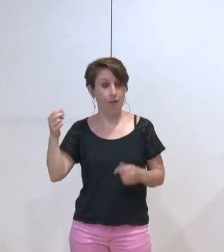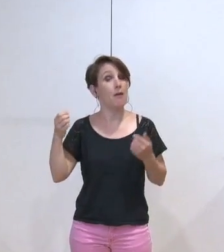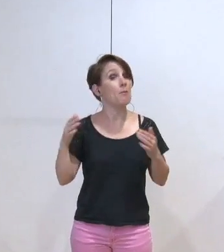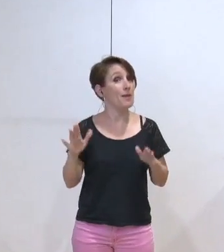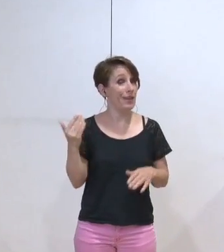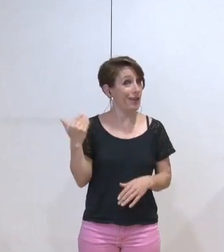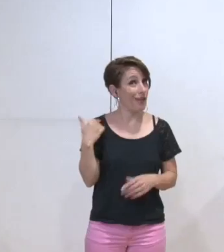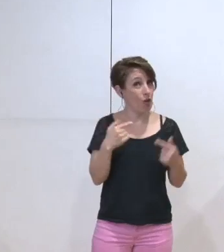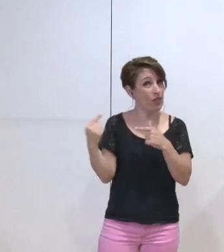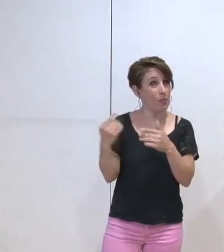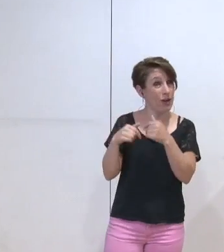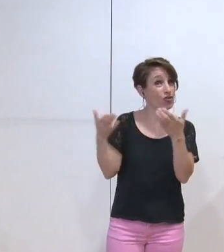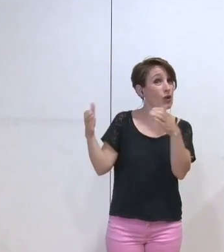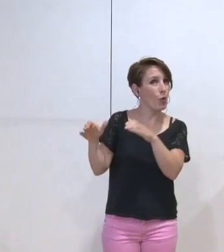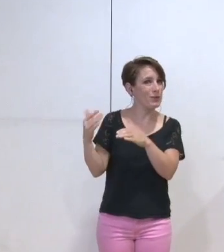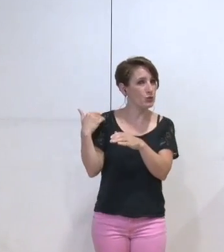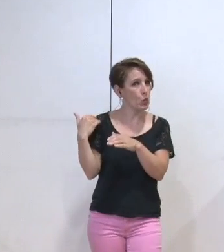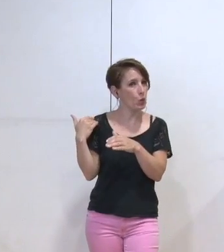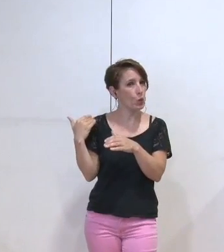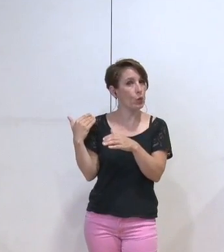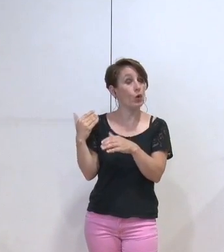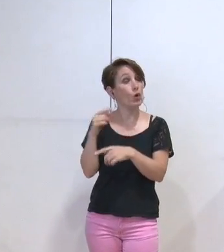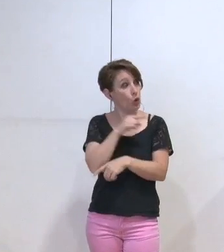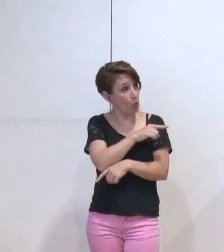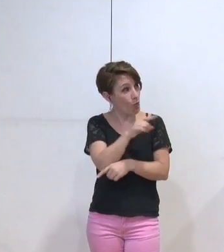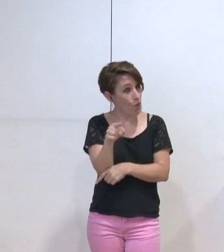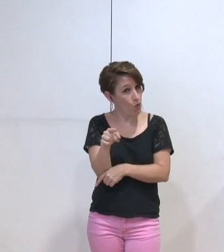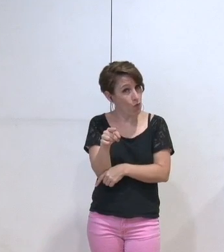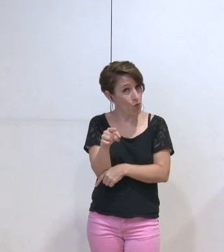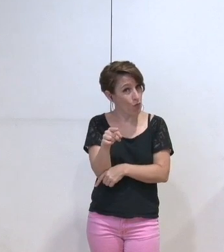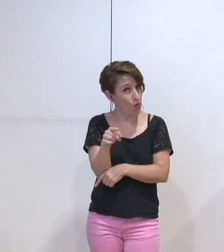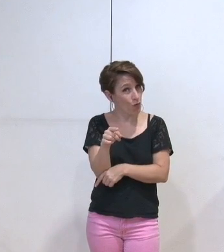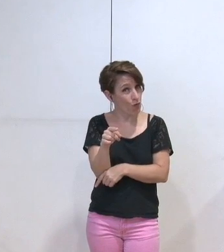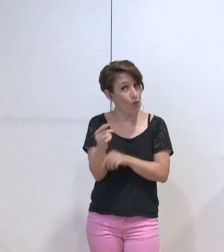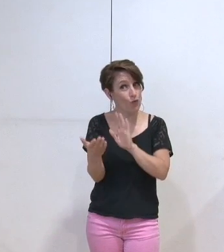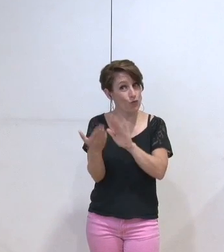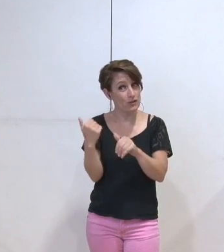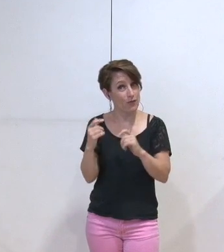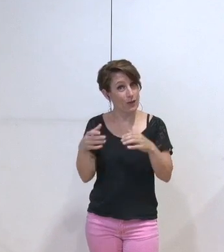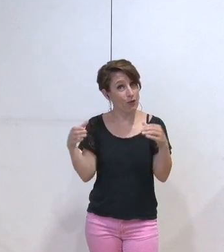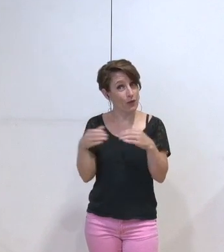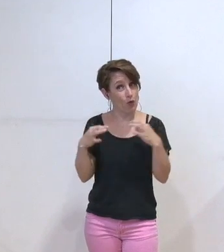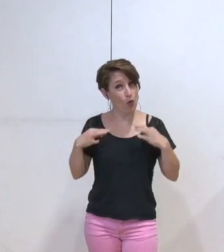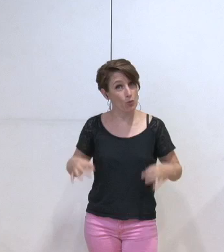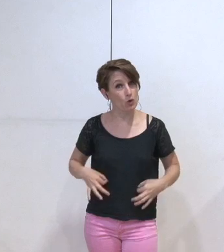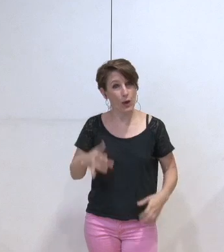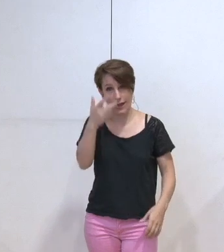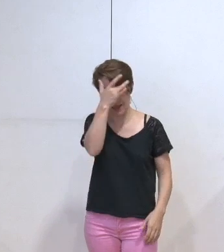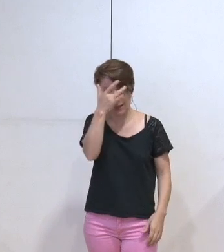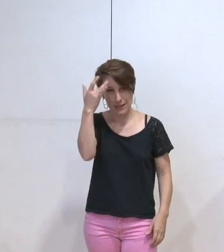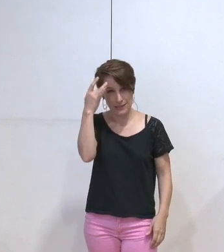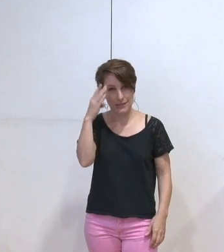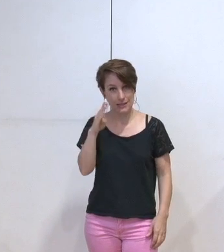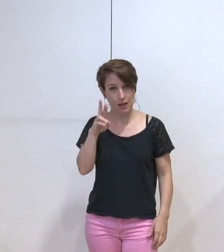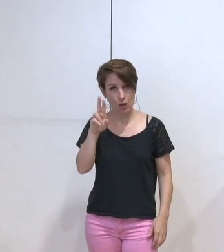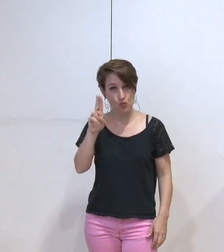commission entre les différentes commissions vous avez retiré le groupe scolaire saint-bruneo qui